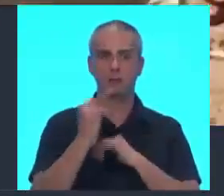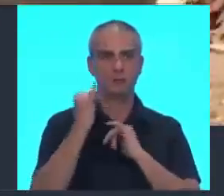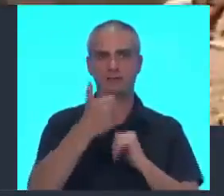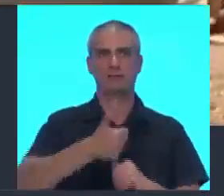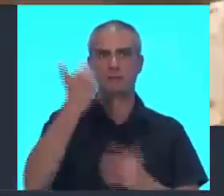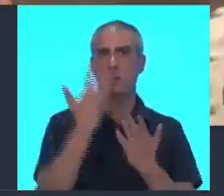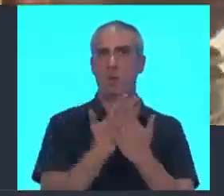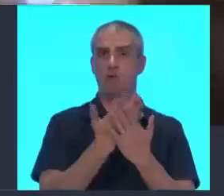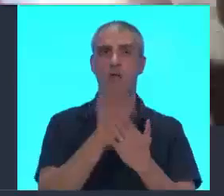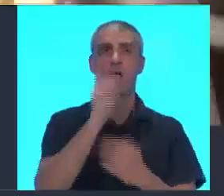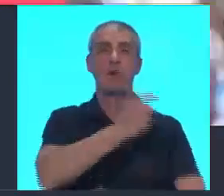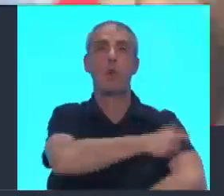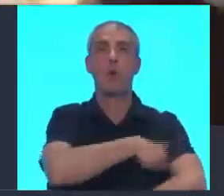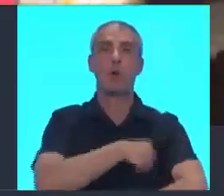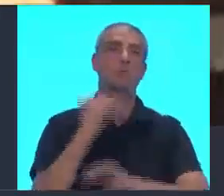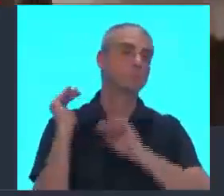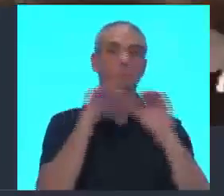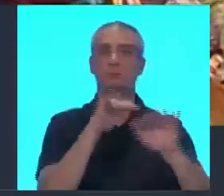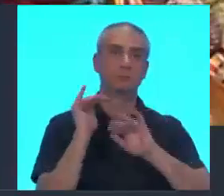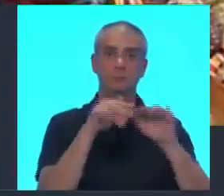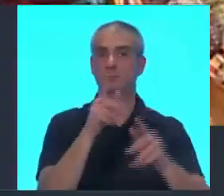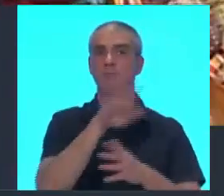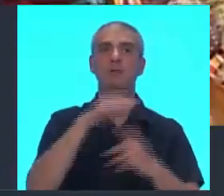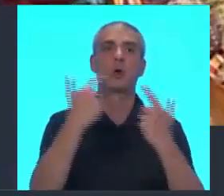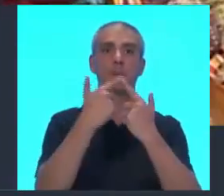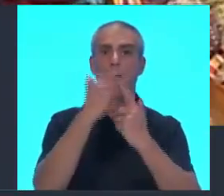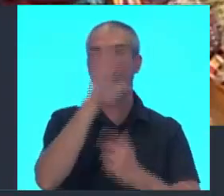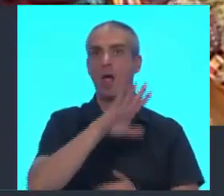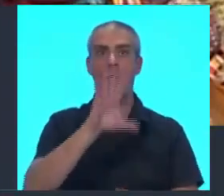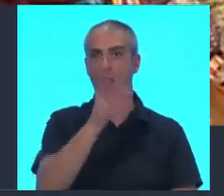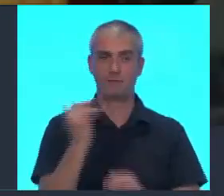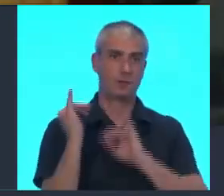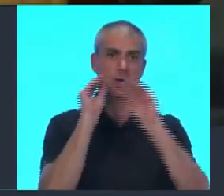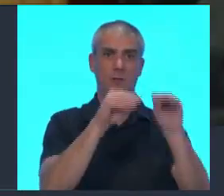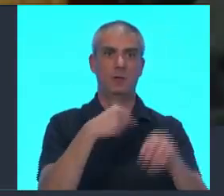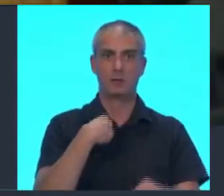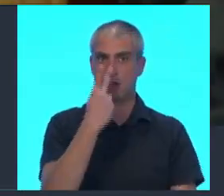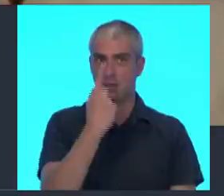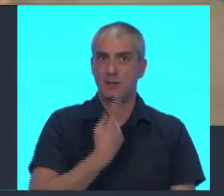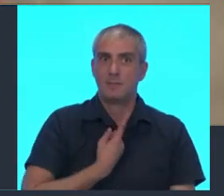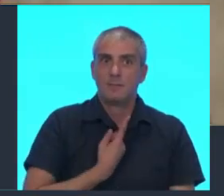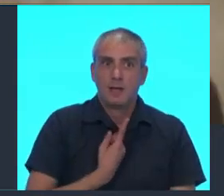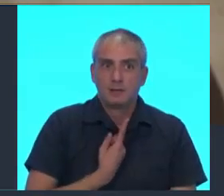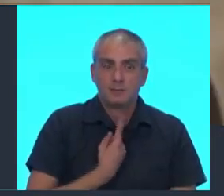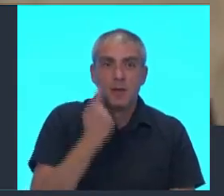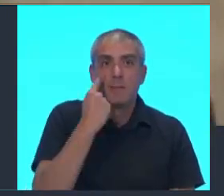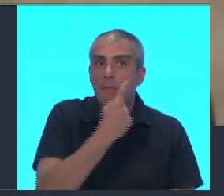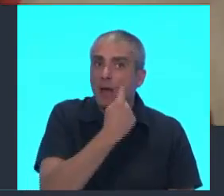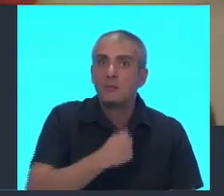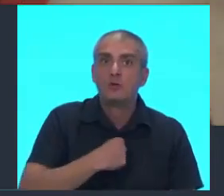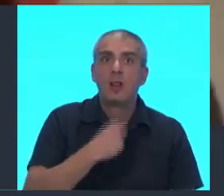העובדה שאפילו האו"ם מכניס למדינה פליטים מאזורי מלחמה באפריקה. I could see with myself, with my own eyes, by